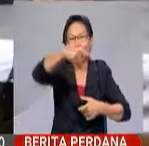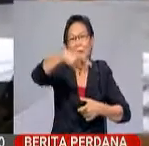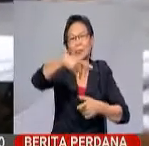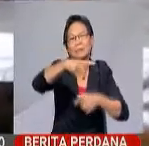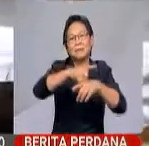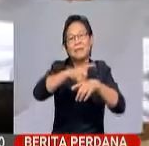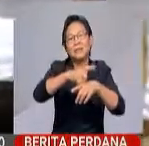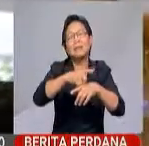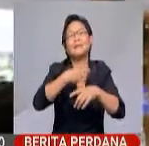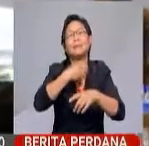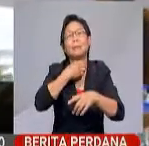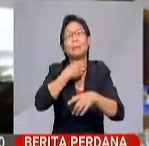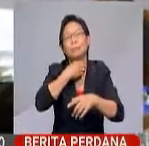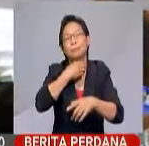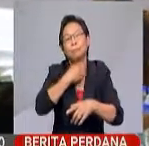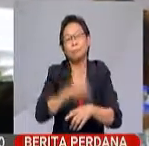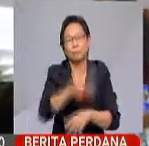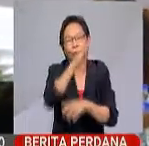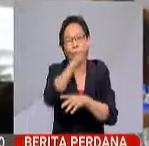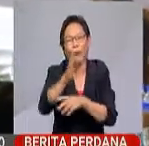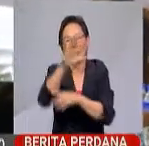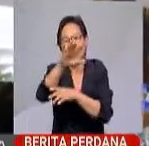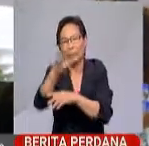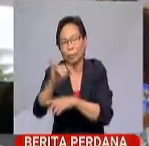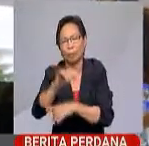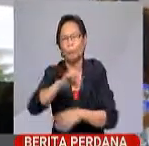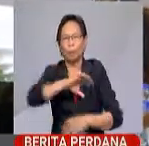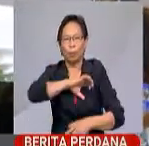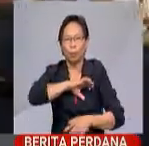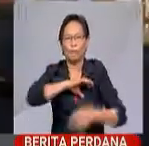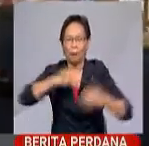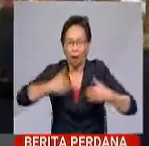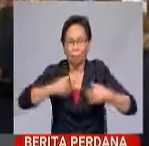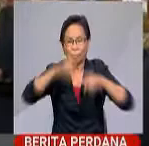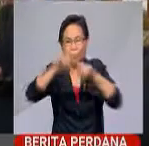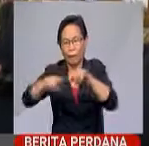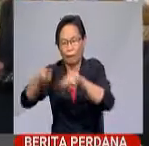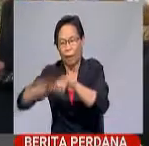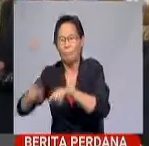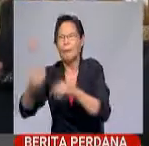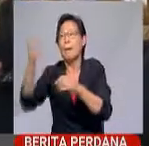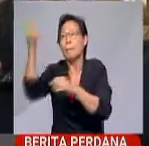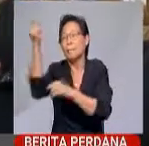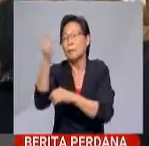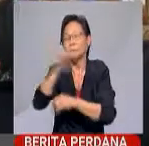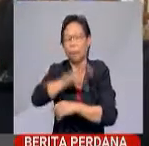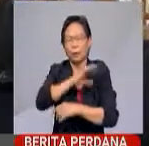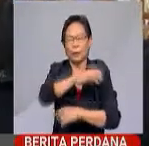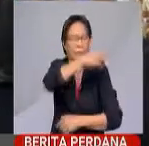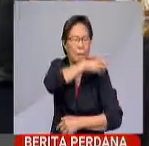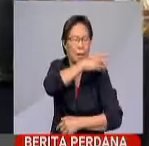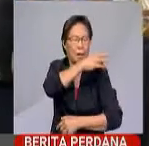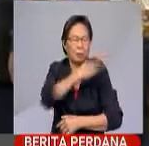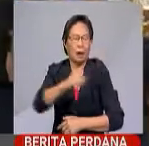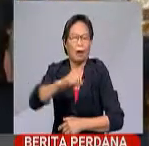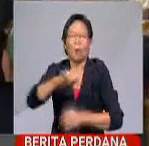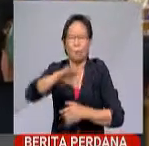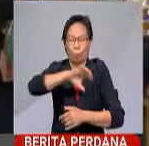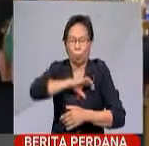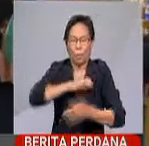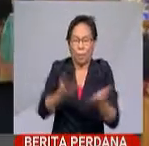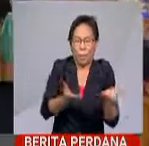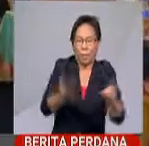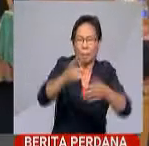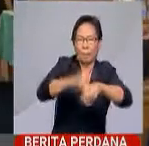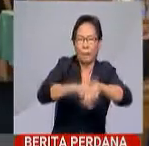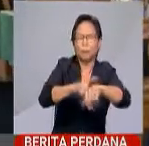Ulu Kinta, Ipoh, Perak. 456 anggota terdiri daripada pesara polis, pegawai serta anggota yang berkhidmat